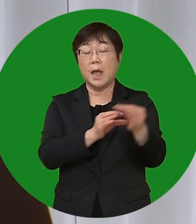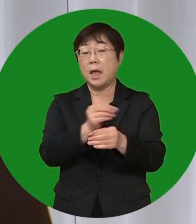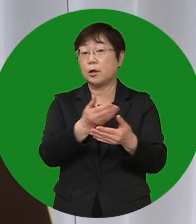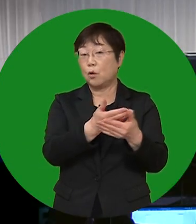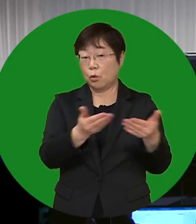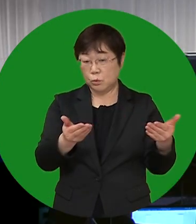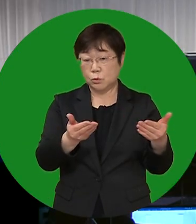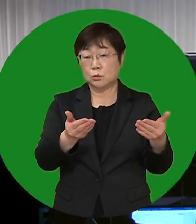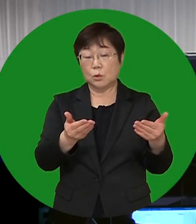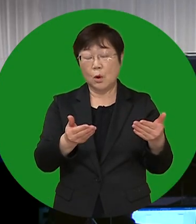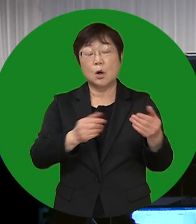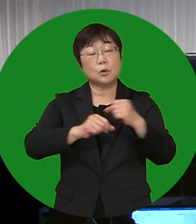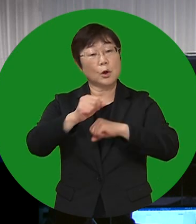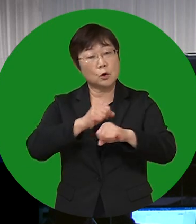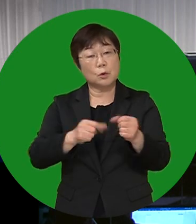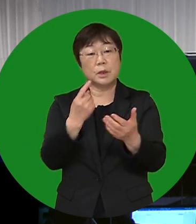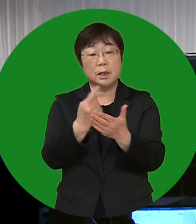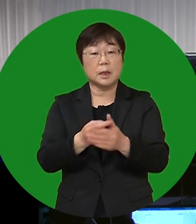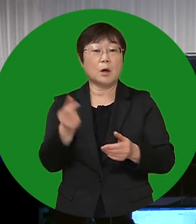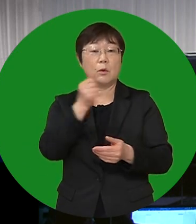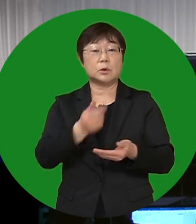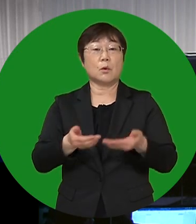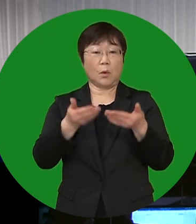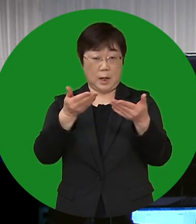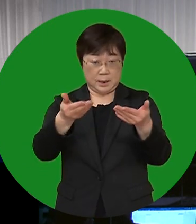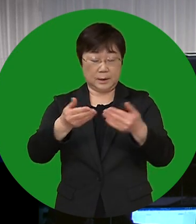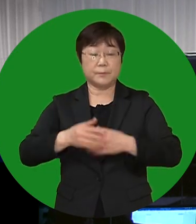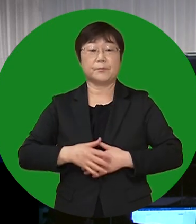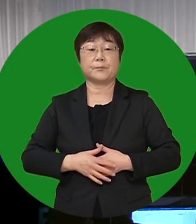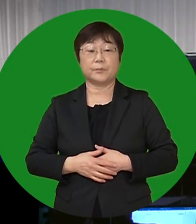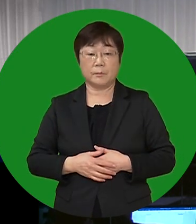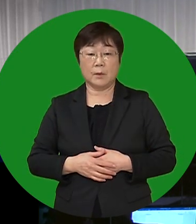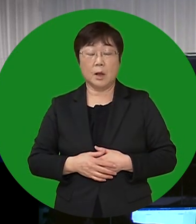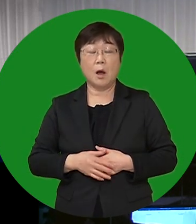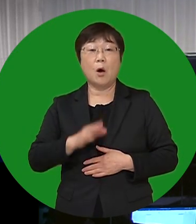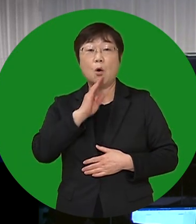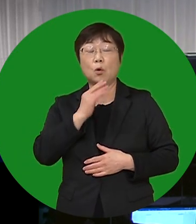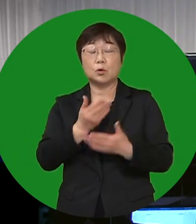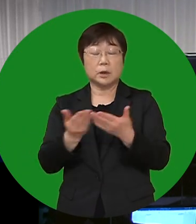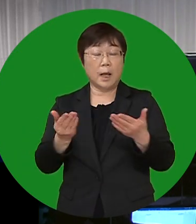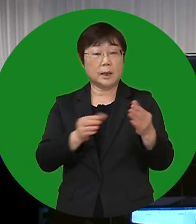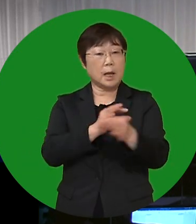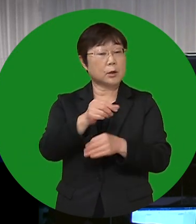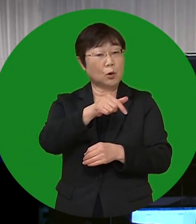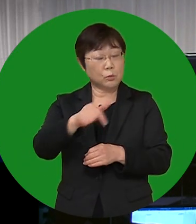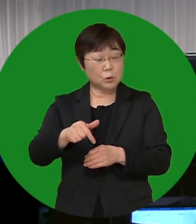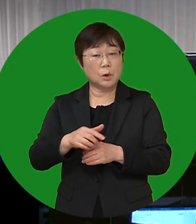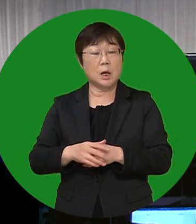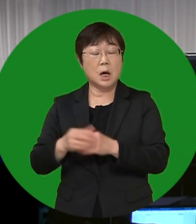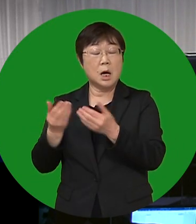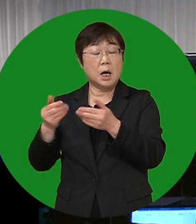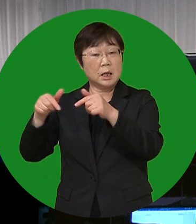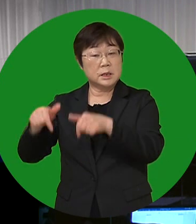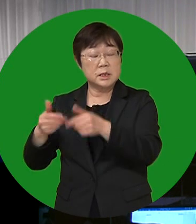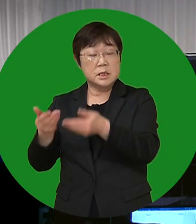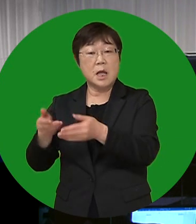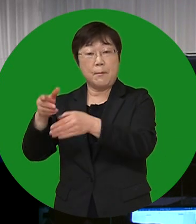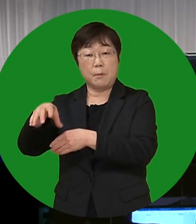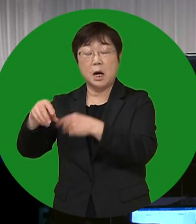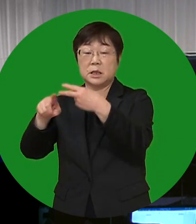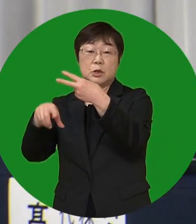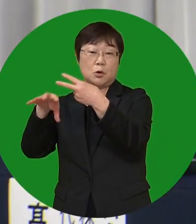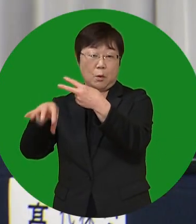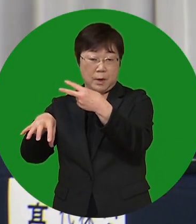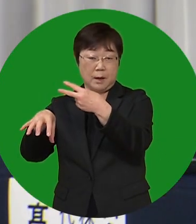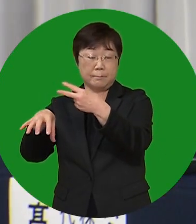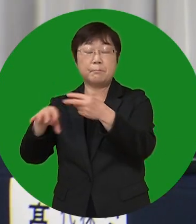取り組みをており組に絞ってご紹介させていただきます本店営業部はもともと西船場2丁目にございました